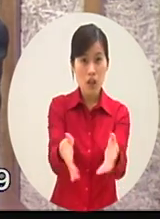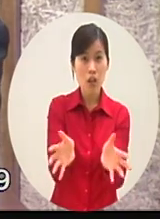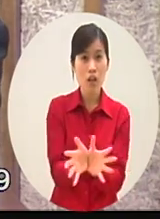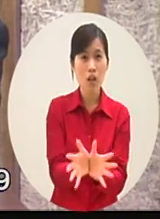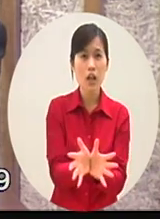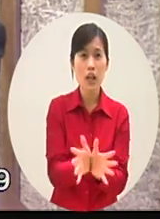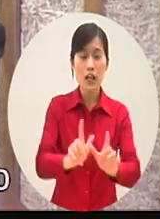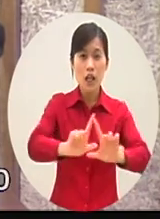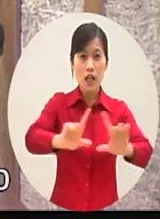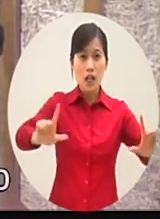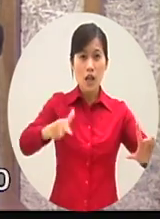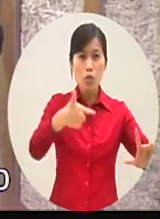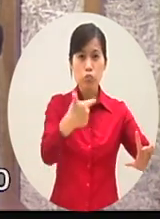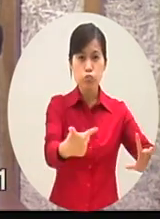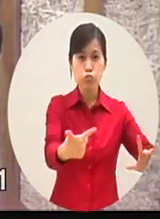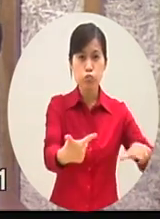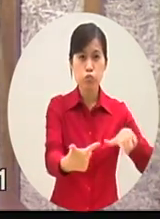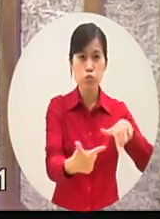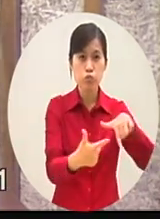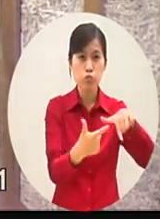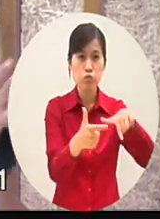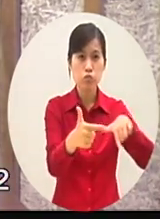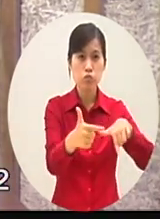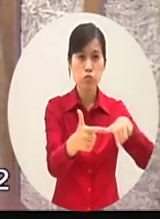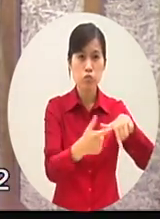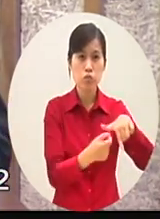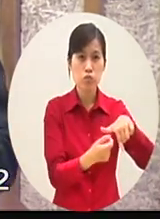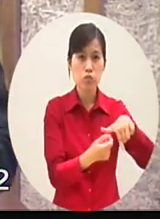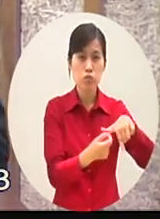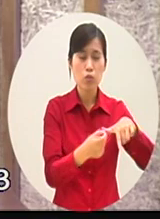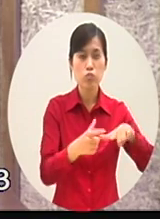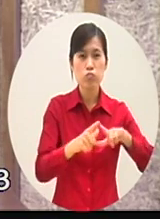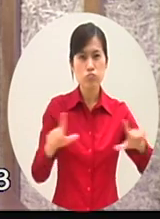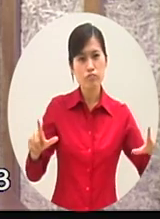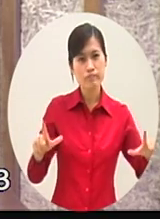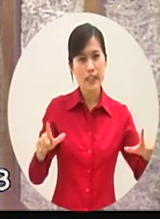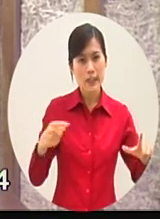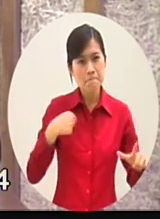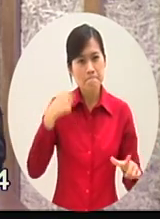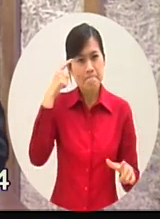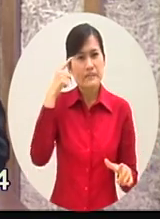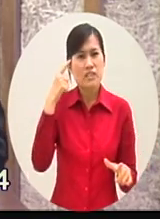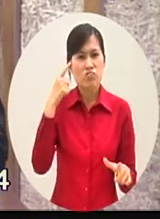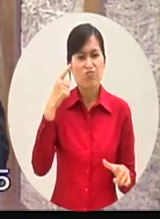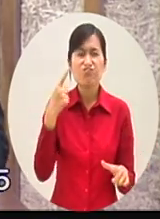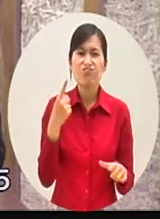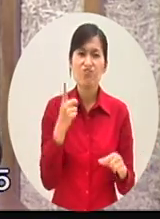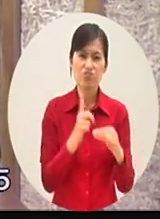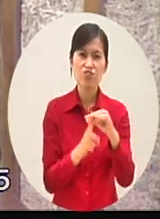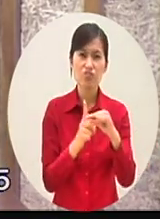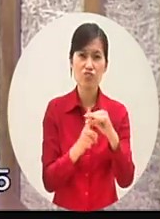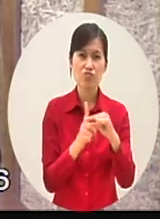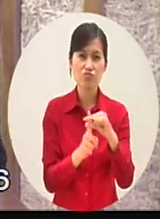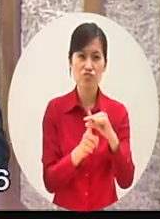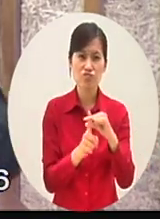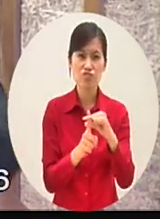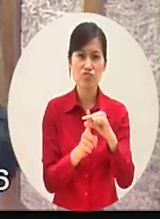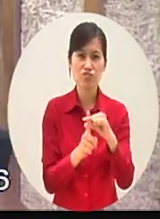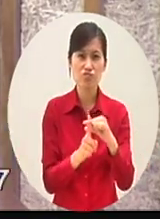六公顷，那六公顷的确是如果就大规模一点来讲是不是很大。但是如果就我